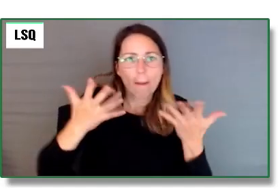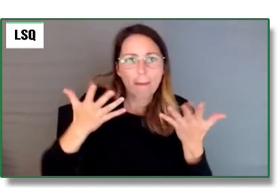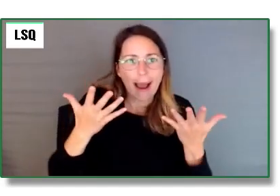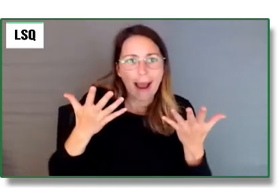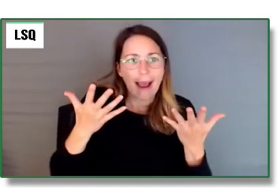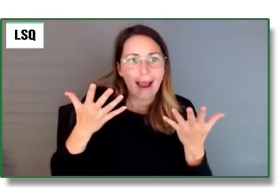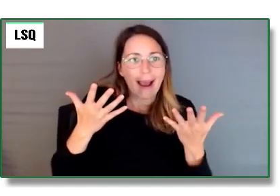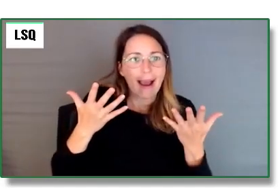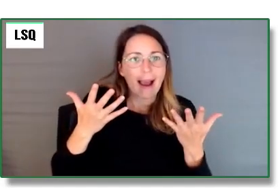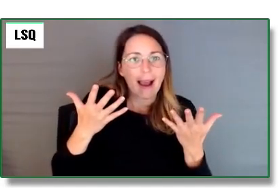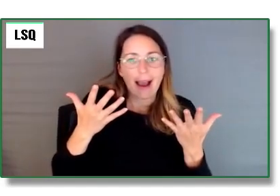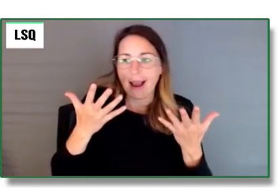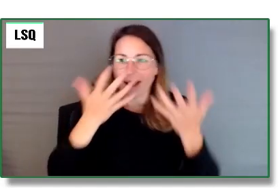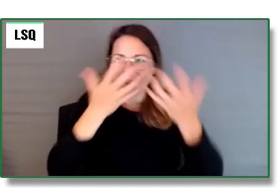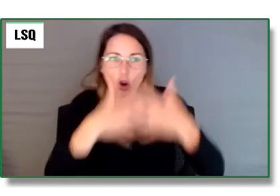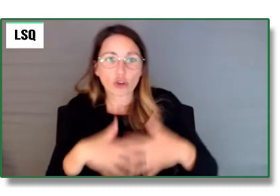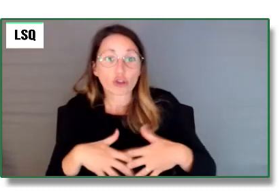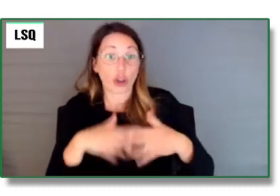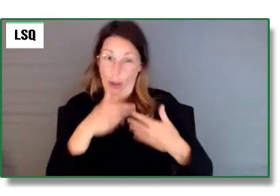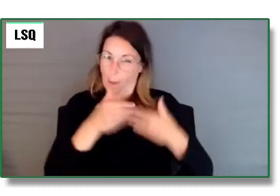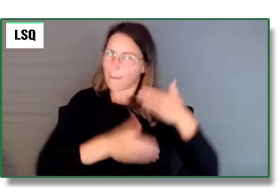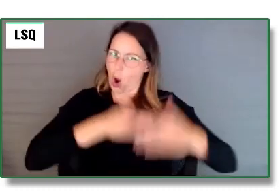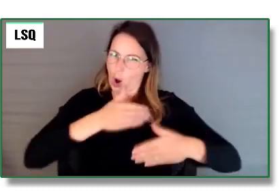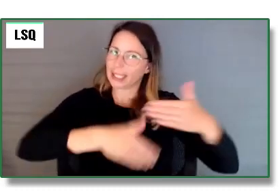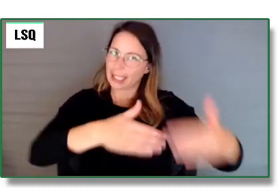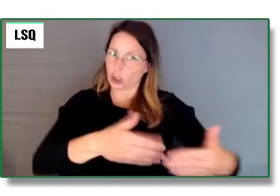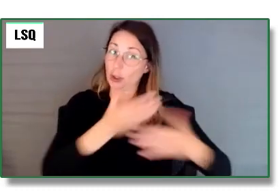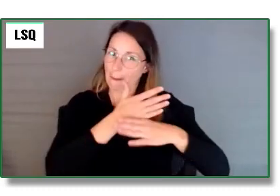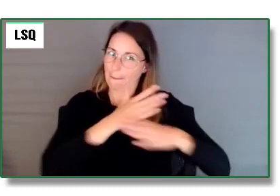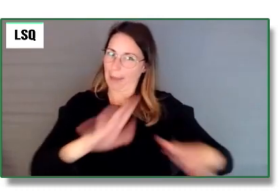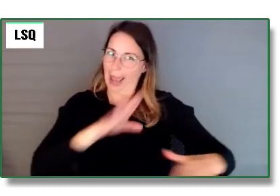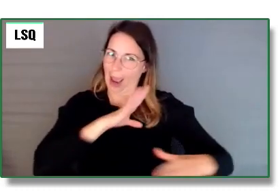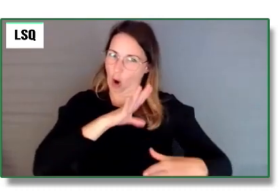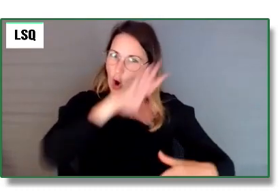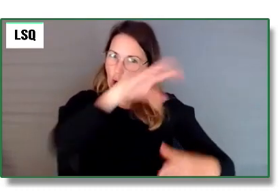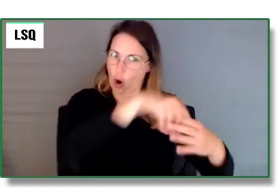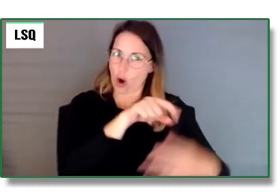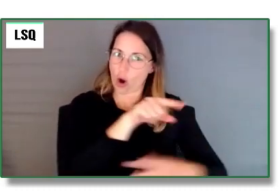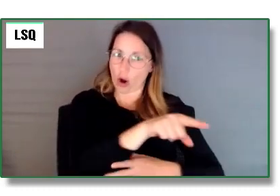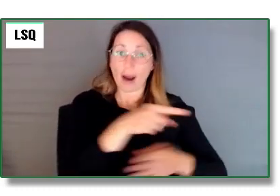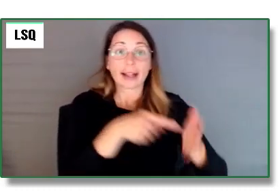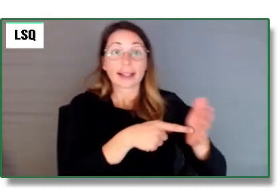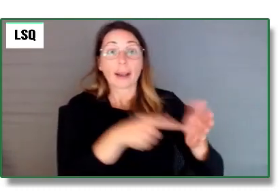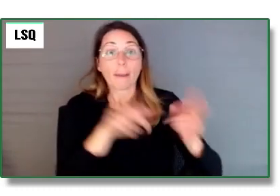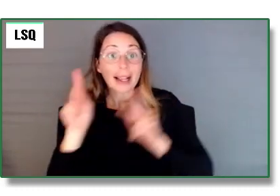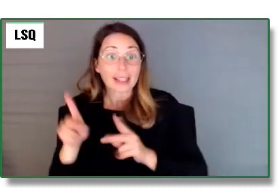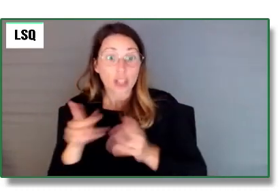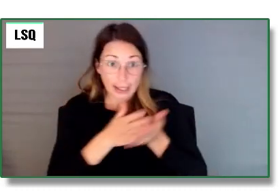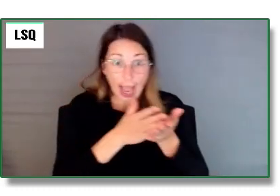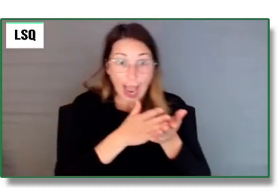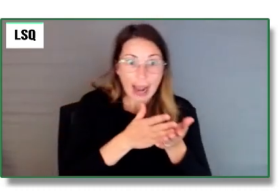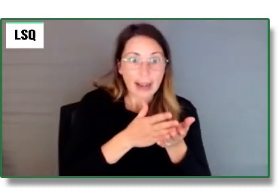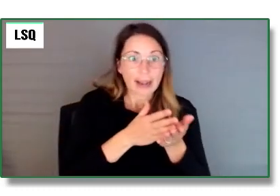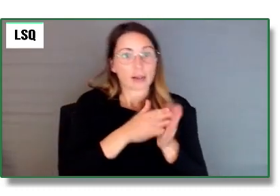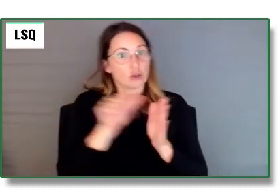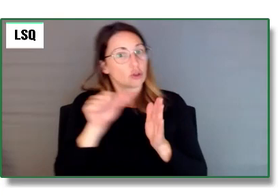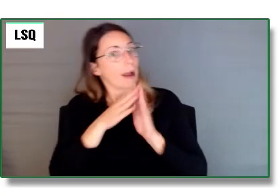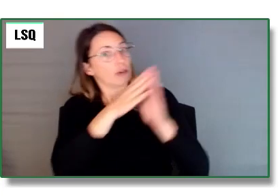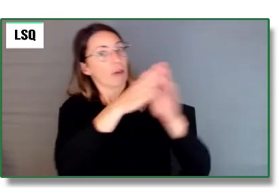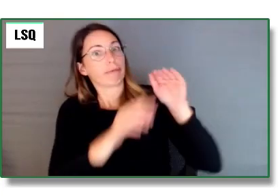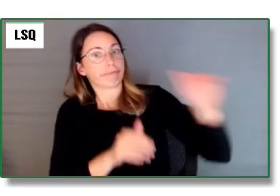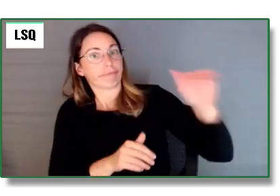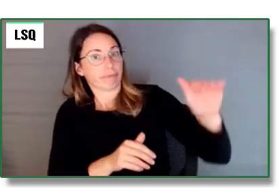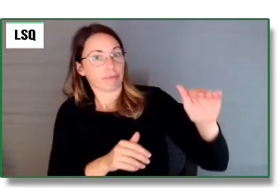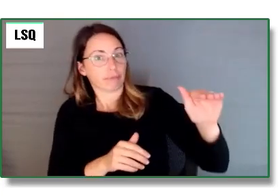place. Quelqu'un a besoin d'aide, il doit demander de l'aide. Nous sommes surpris que quelqu'un ait besoin d'aide pour une chose